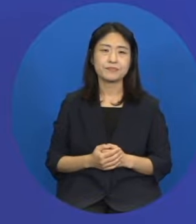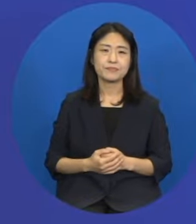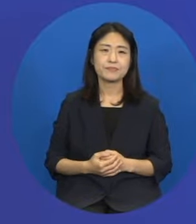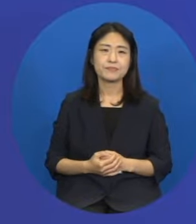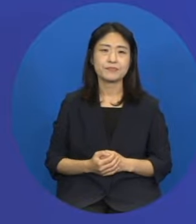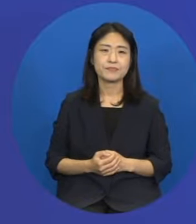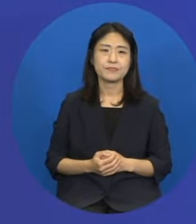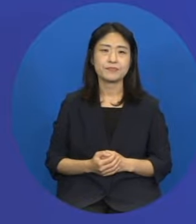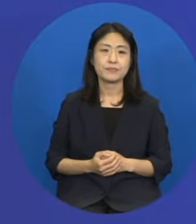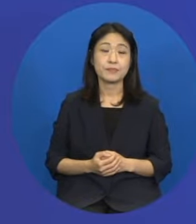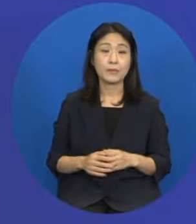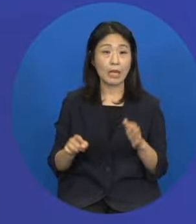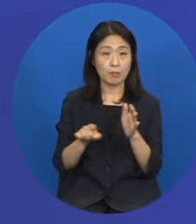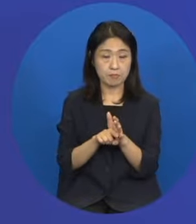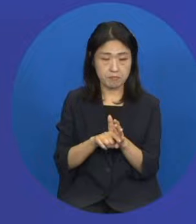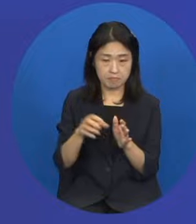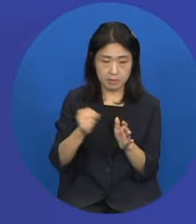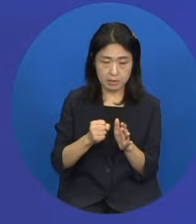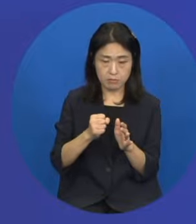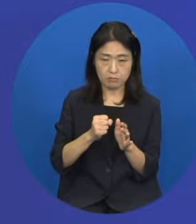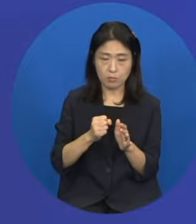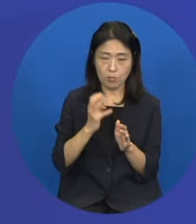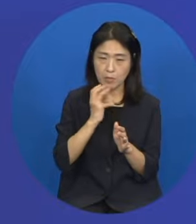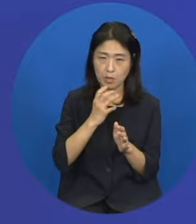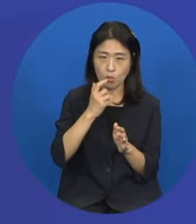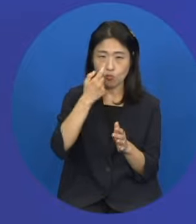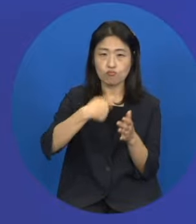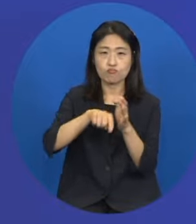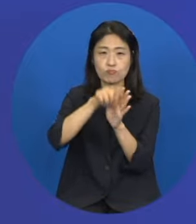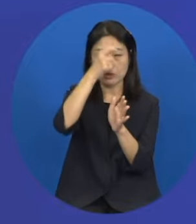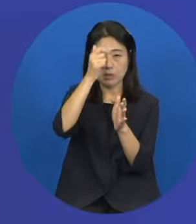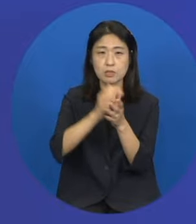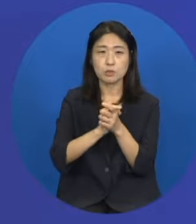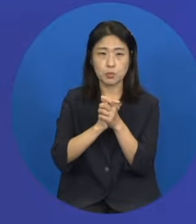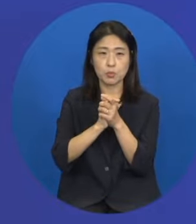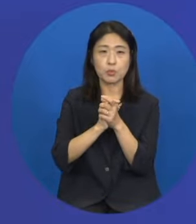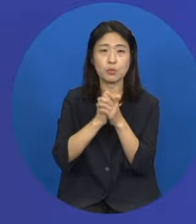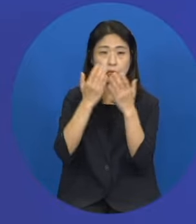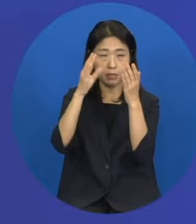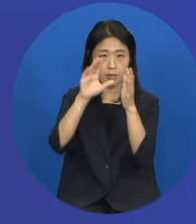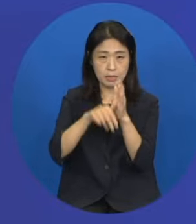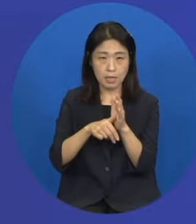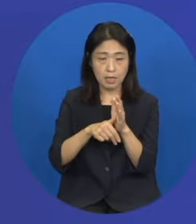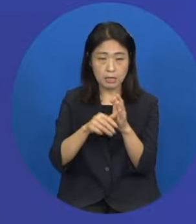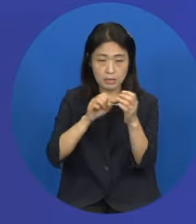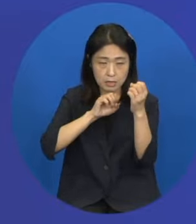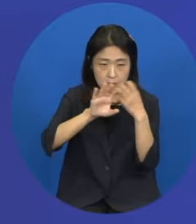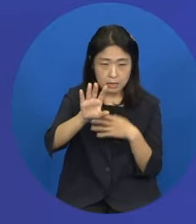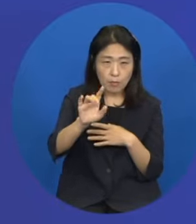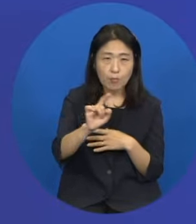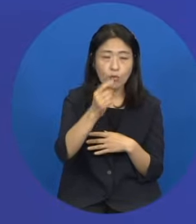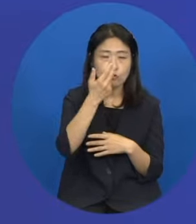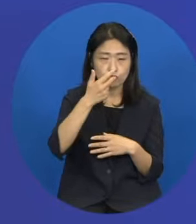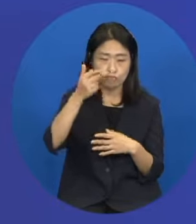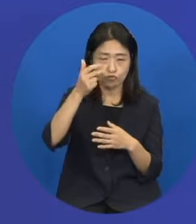그러니까 이들이 믿음으로 베드로를 위해서 기도를 했는데 어쨌든 그 응답에 주의 사들을 보내줘서 풀어주신